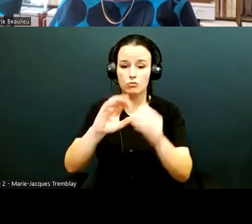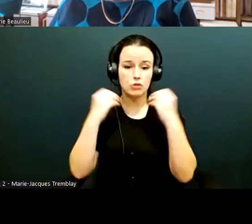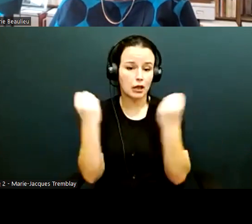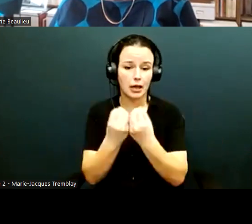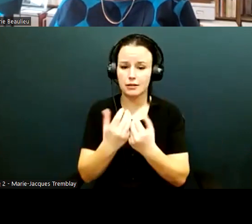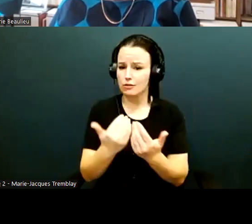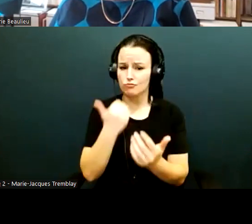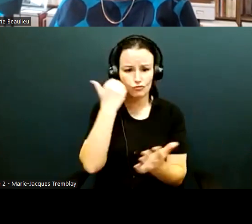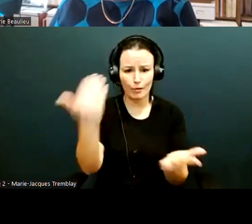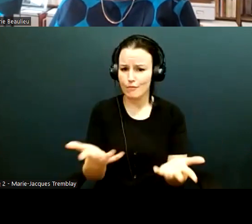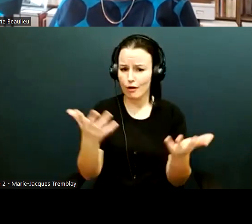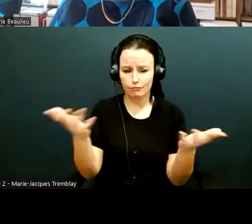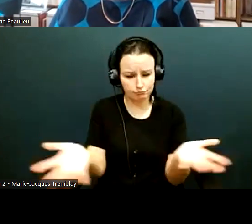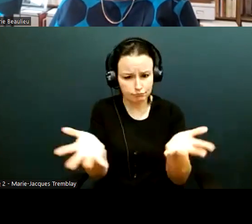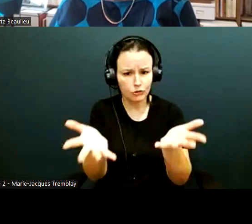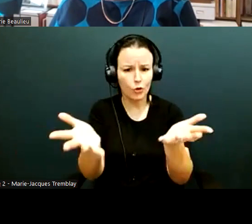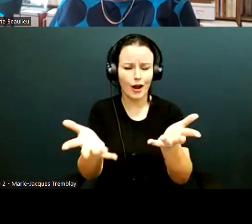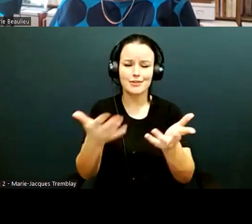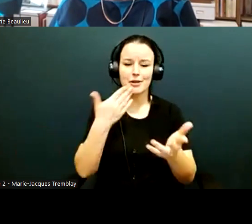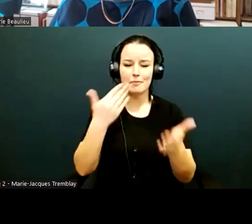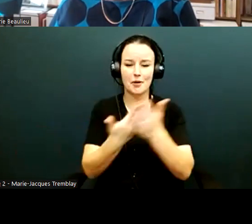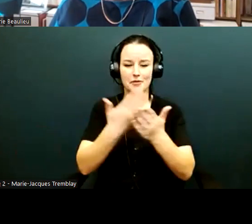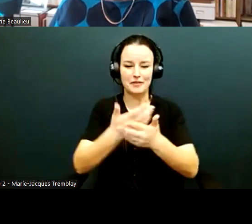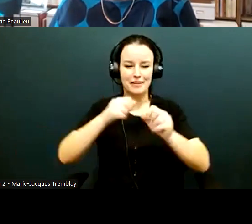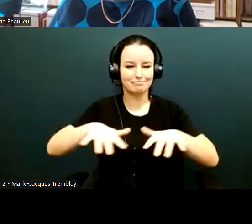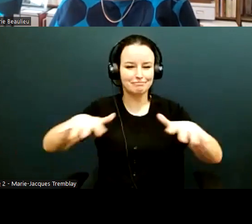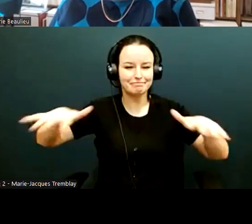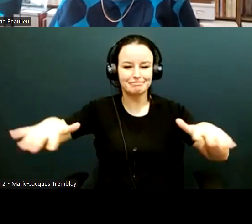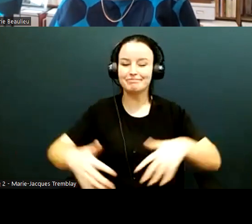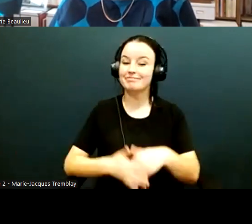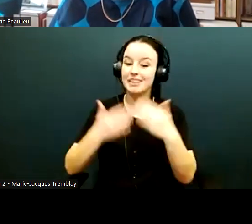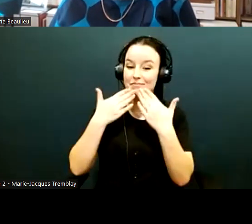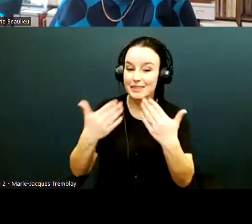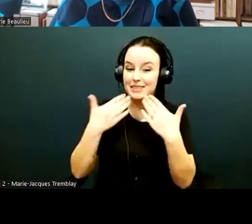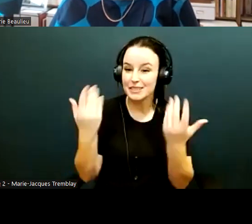n'hésitez pas. Faisons circuler les bonnes nouvelles. Donc,